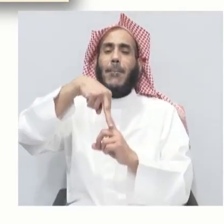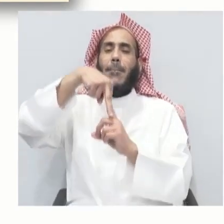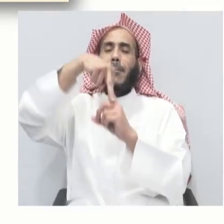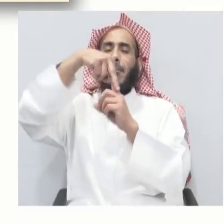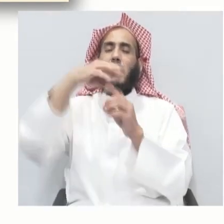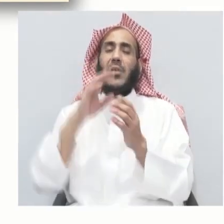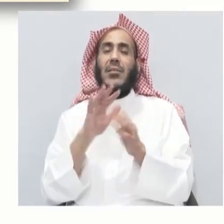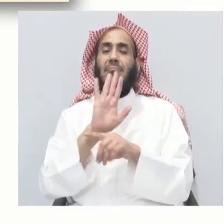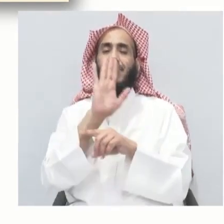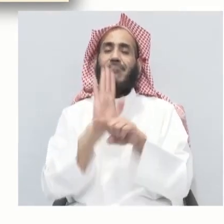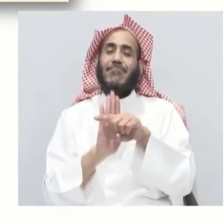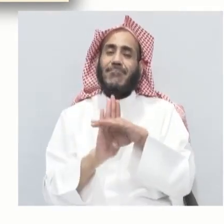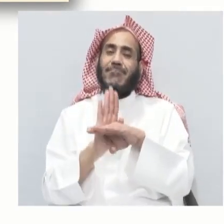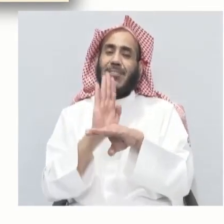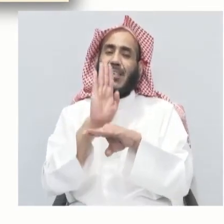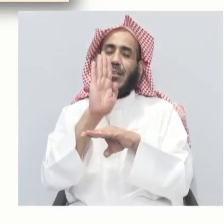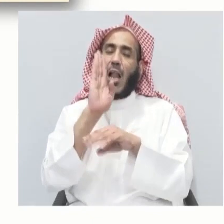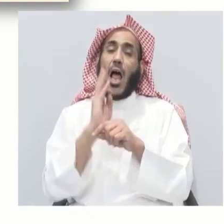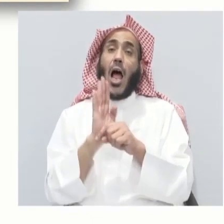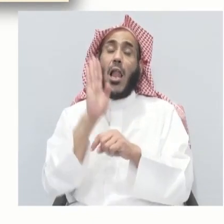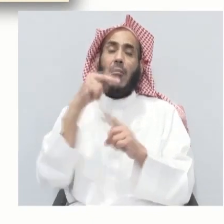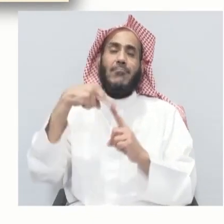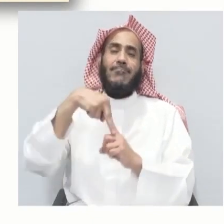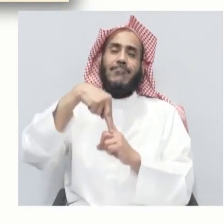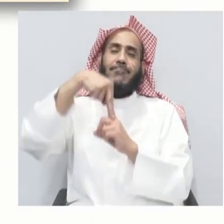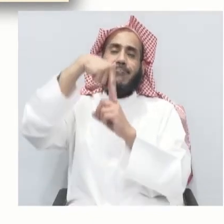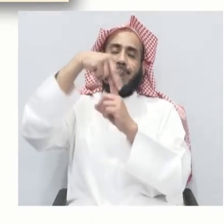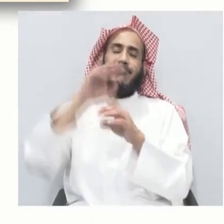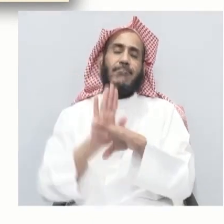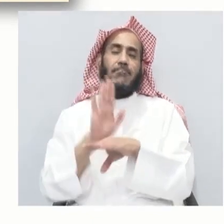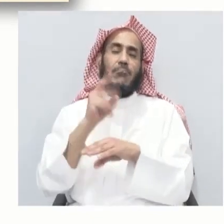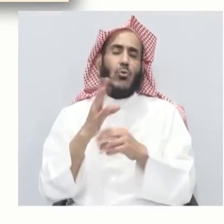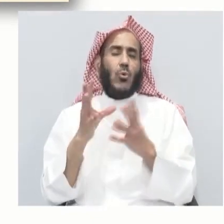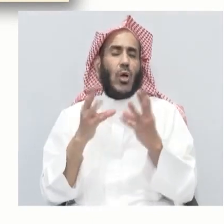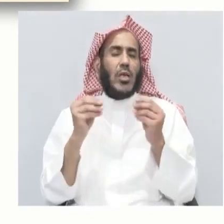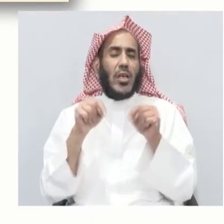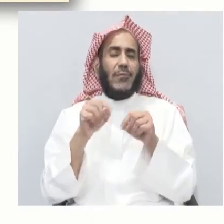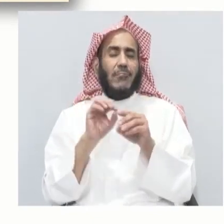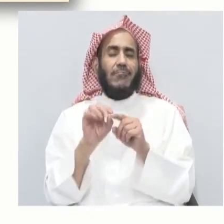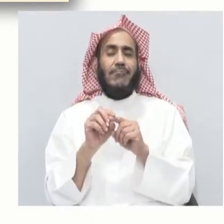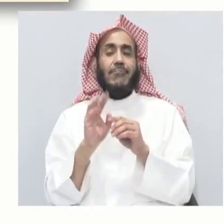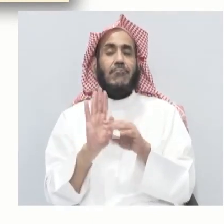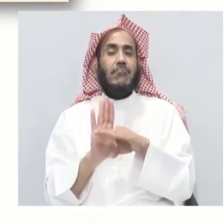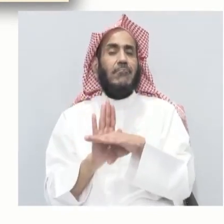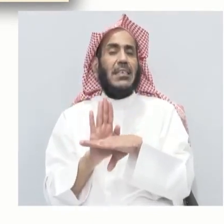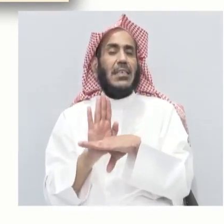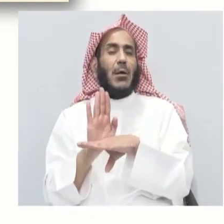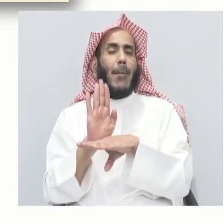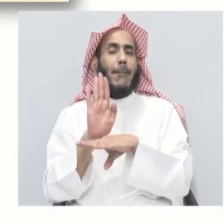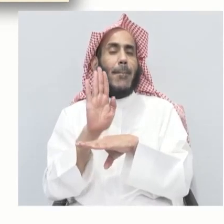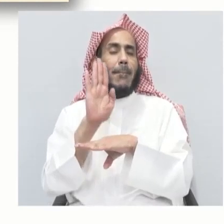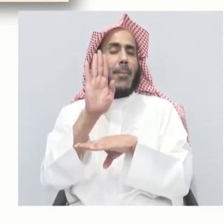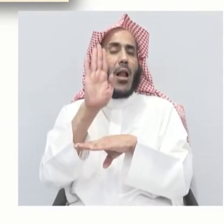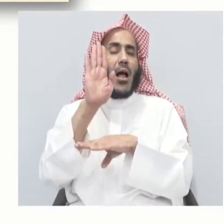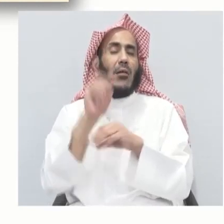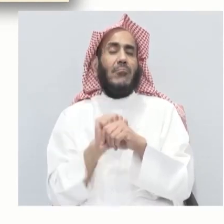هنا ماذا يصعد باتجاه الاعلى لو تتذكر شرحنا في هذه الجزئيه عندما يصعد المصعد باتجاه